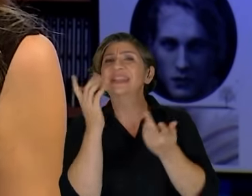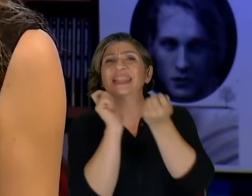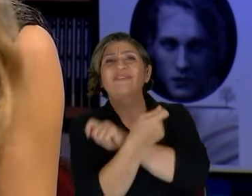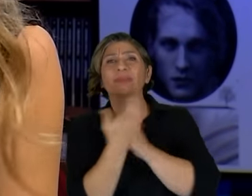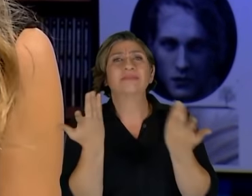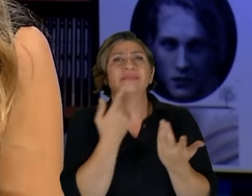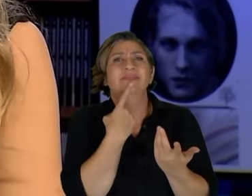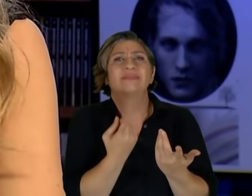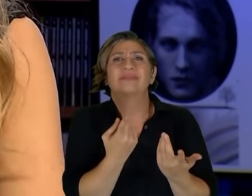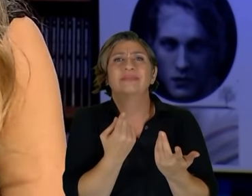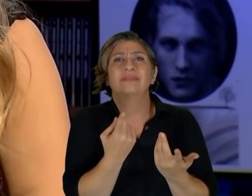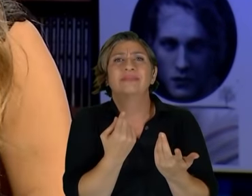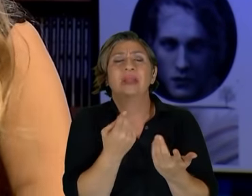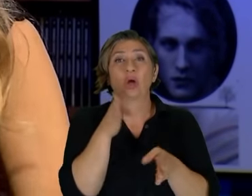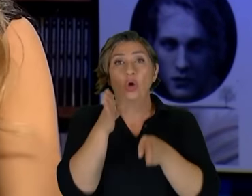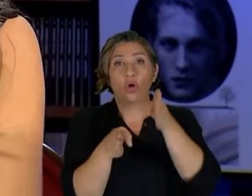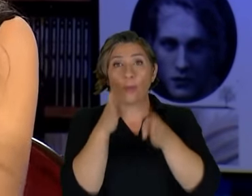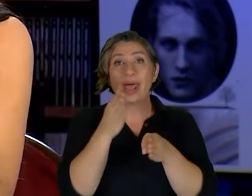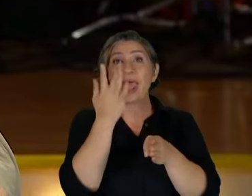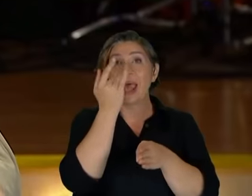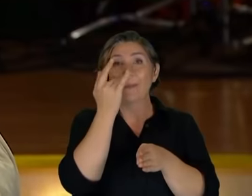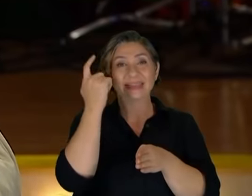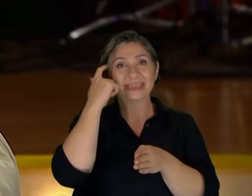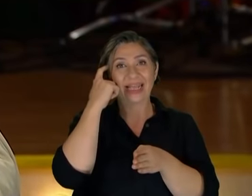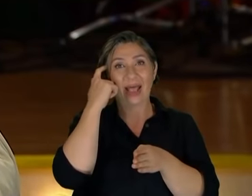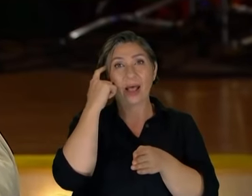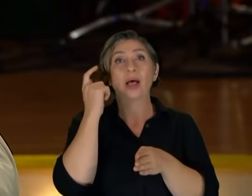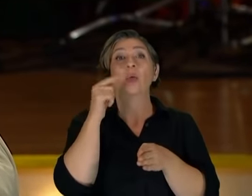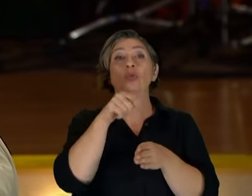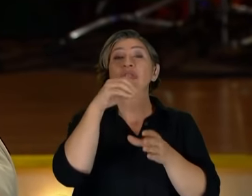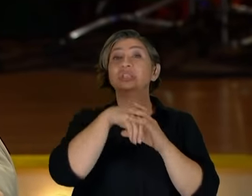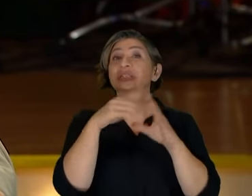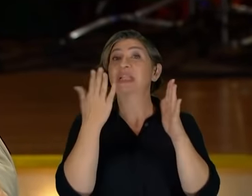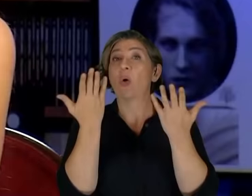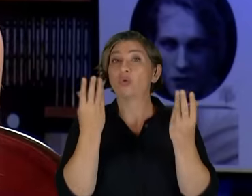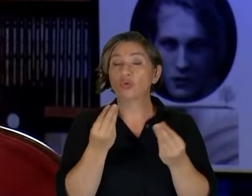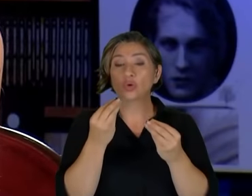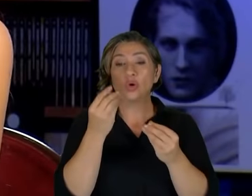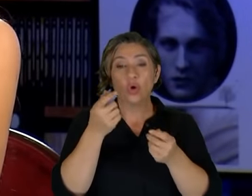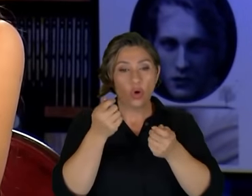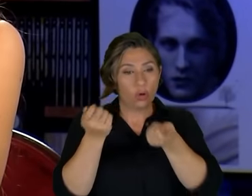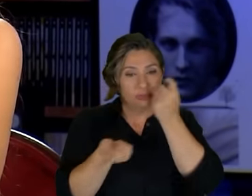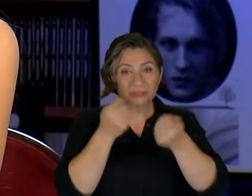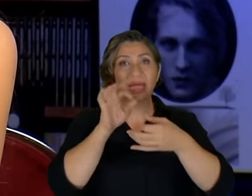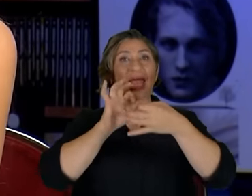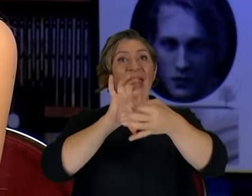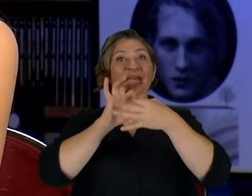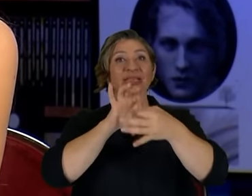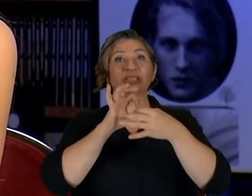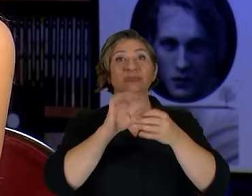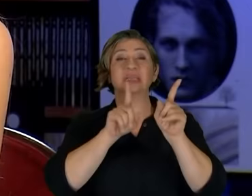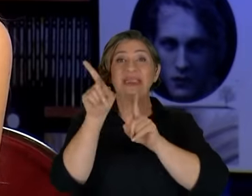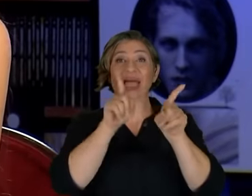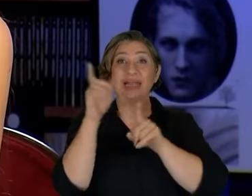demek? Robotlar ve yapay zeka. Yani yapay zeka. Bunun için ne oldu? Üretim biçimleri değişti. İletişim,